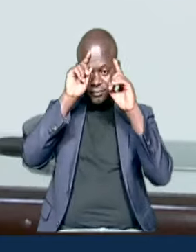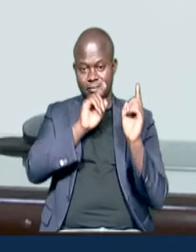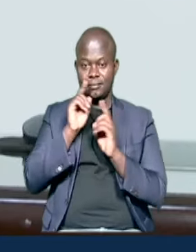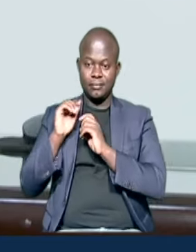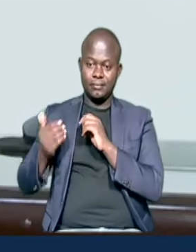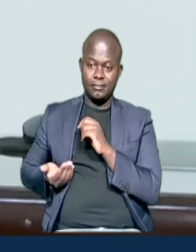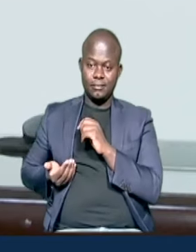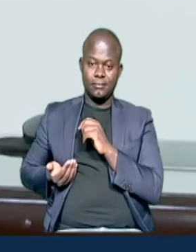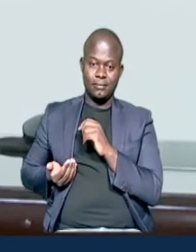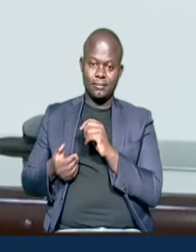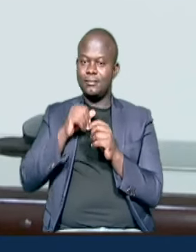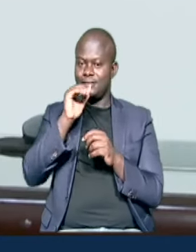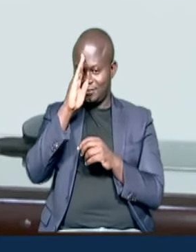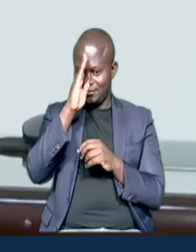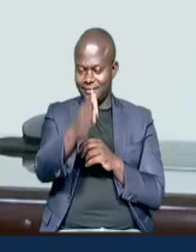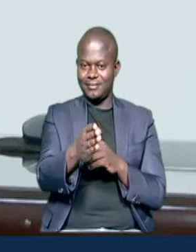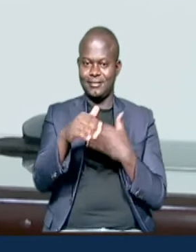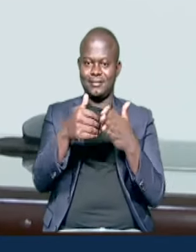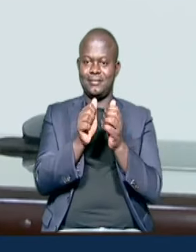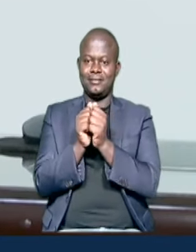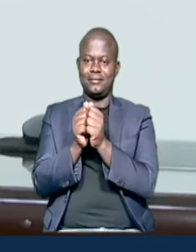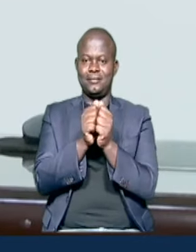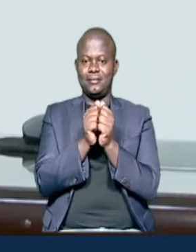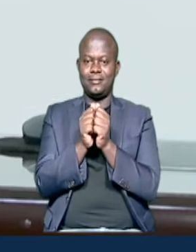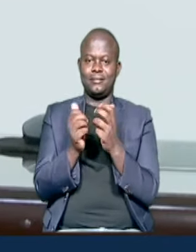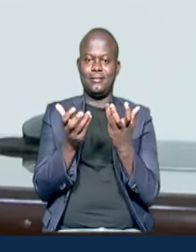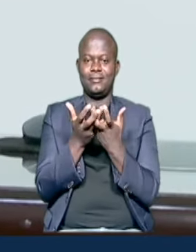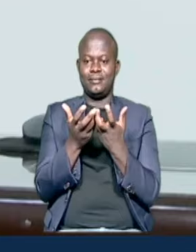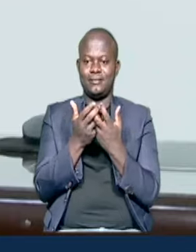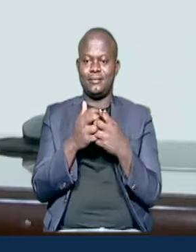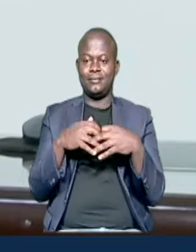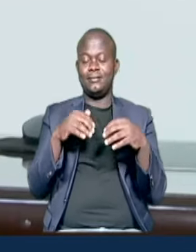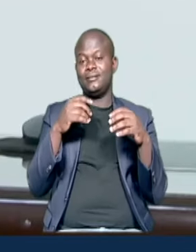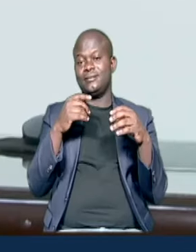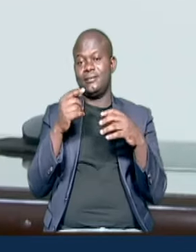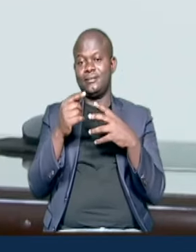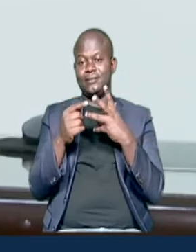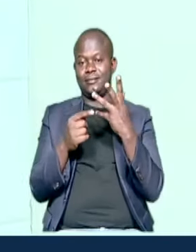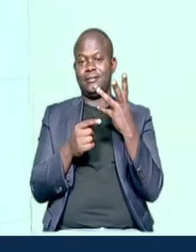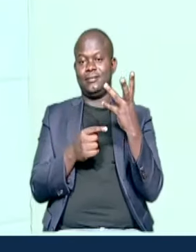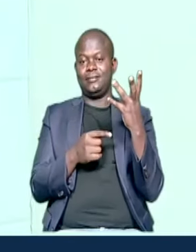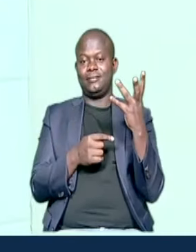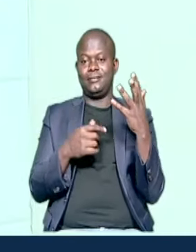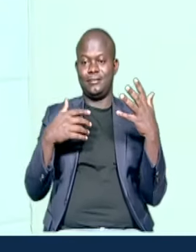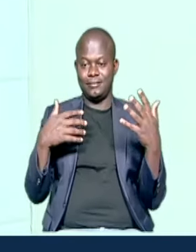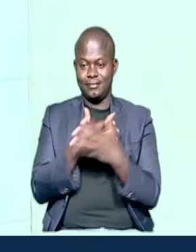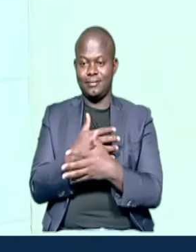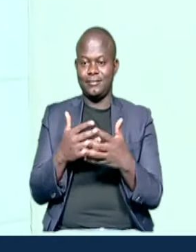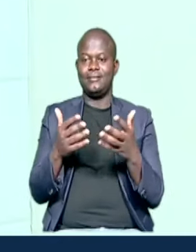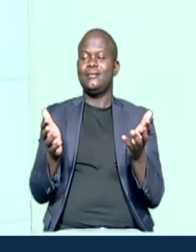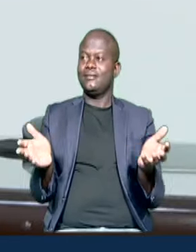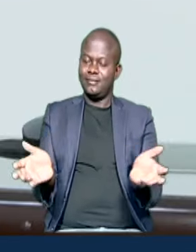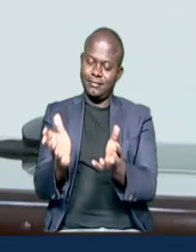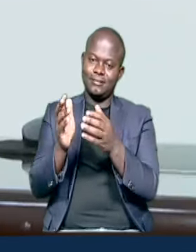w'umugore buriya ntaba ari strict cyane bihura bite ndagira ngo hanaho udutinyure cyangwa se